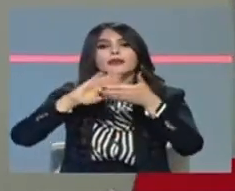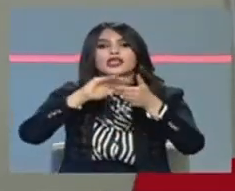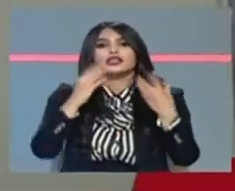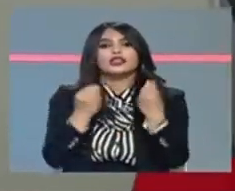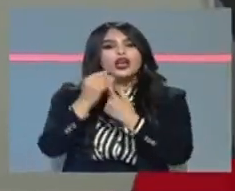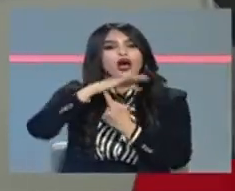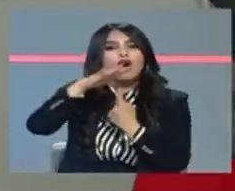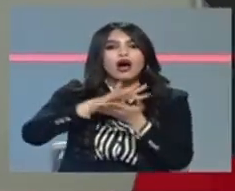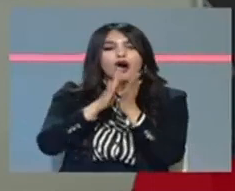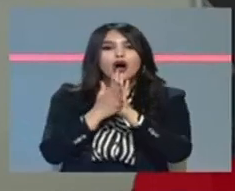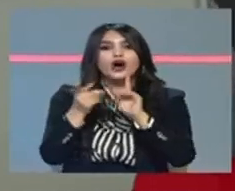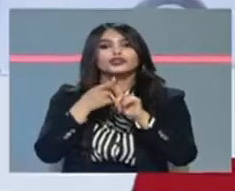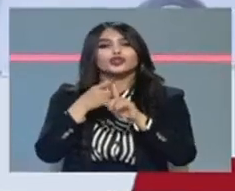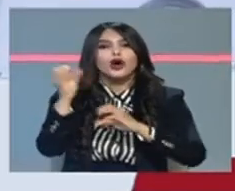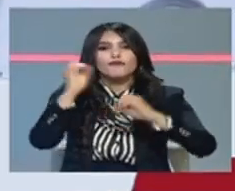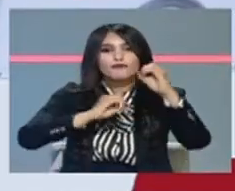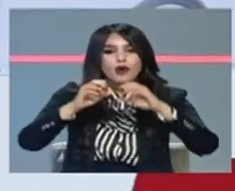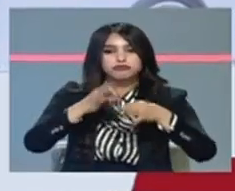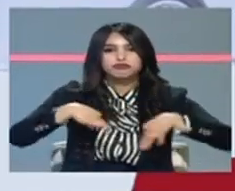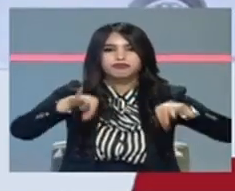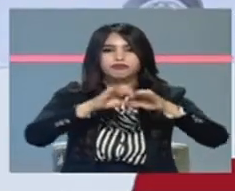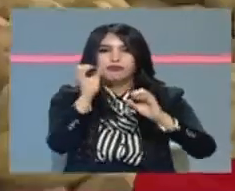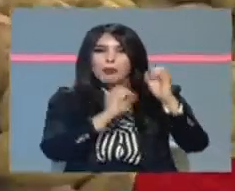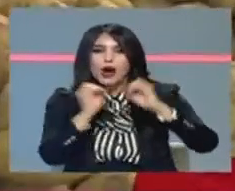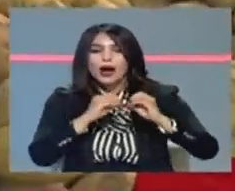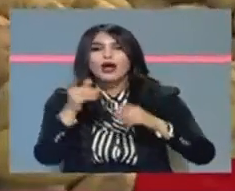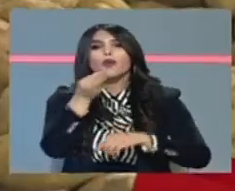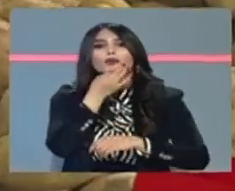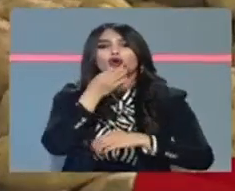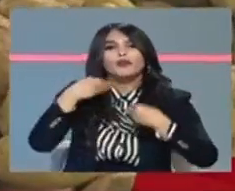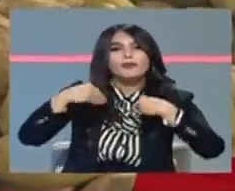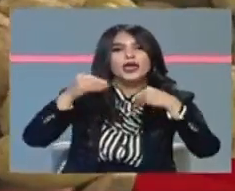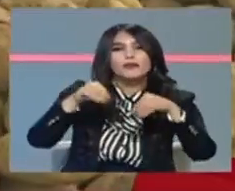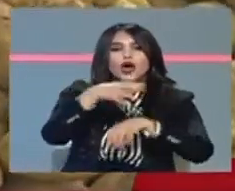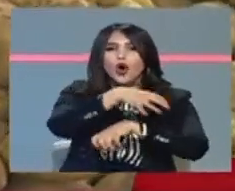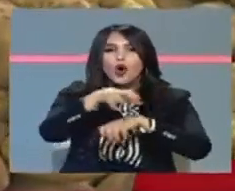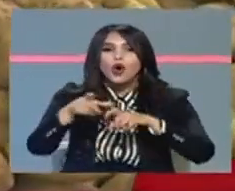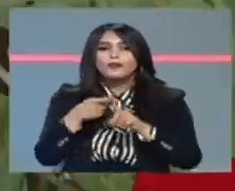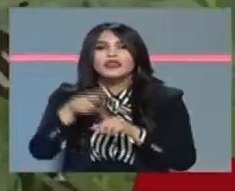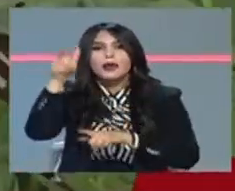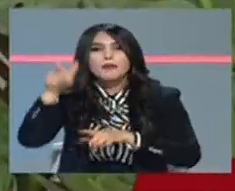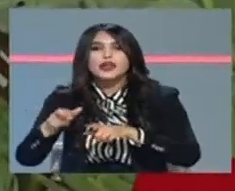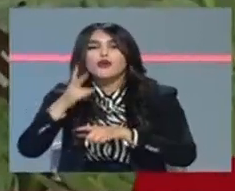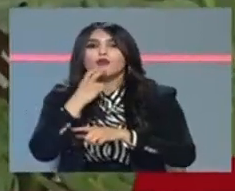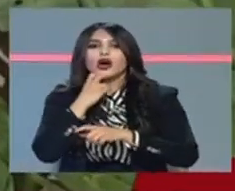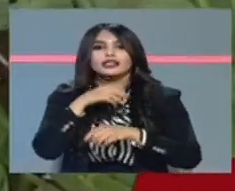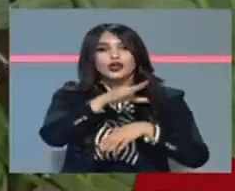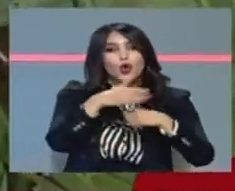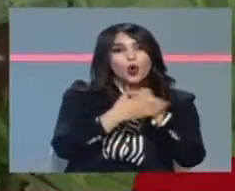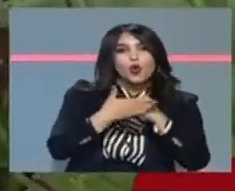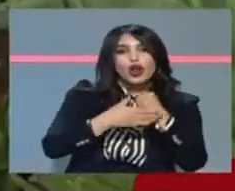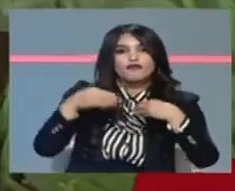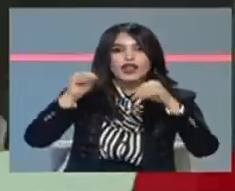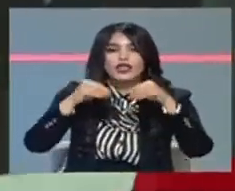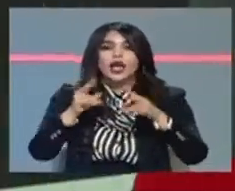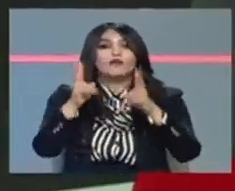المدني فضاء منظما لاستغلاله كنقطة بيع للمنتوجات الفلاحية من المنتج إلى المستهلك وبأسعار